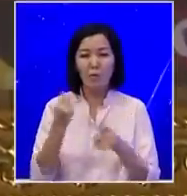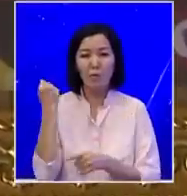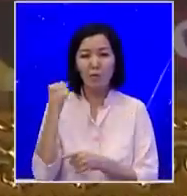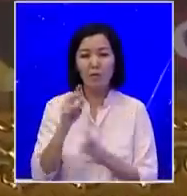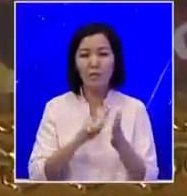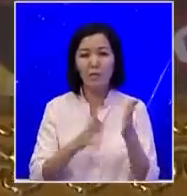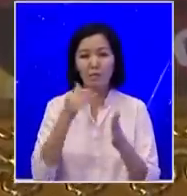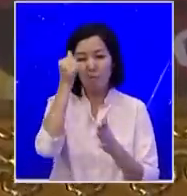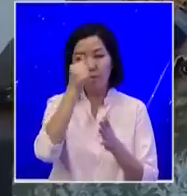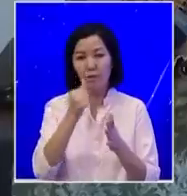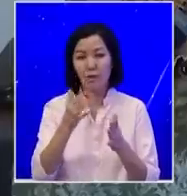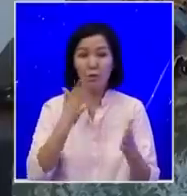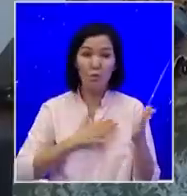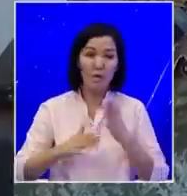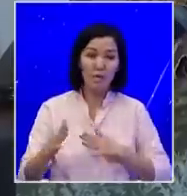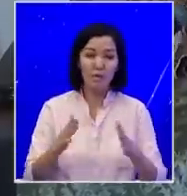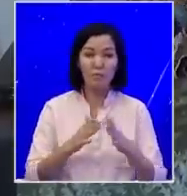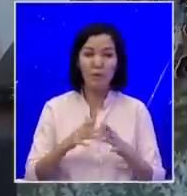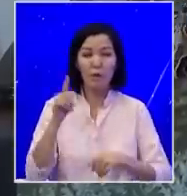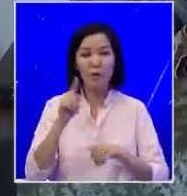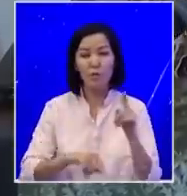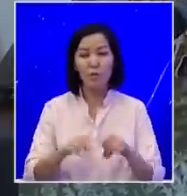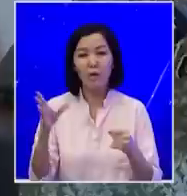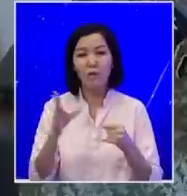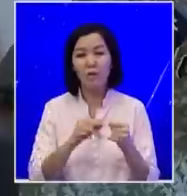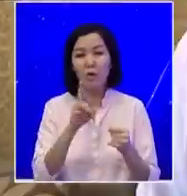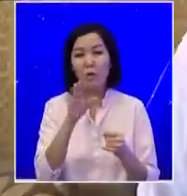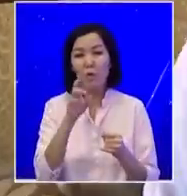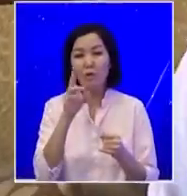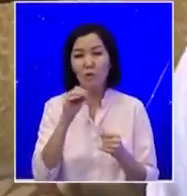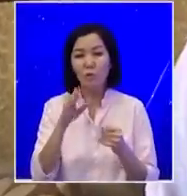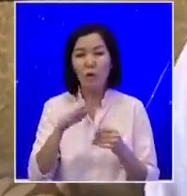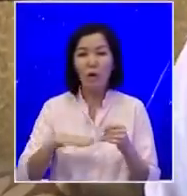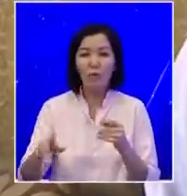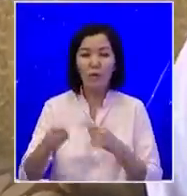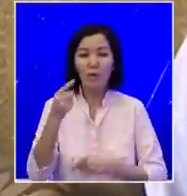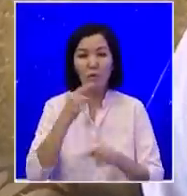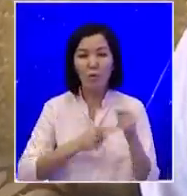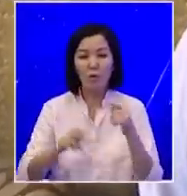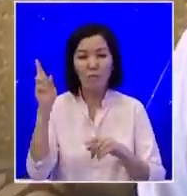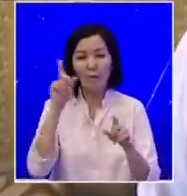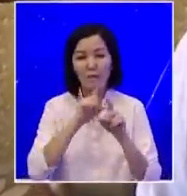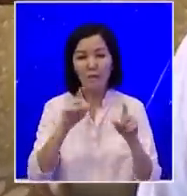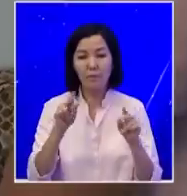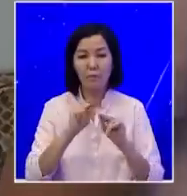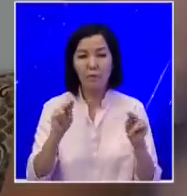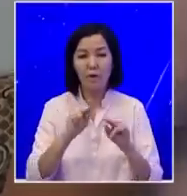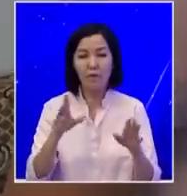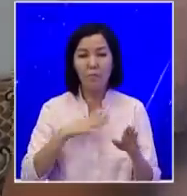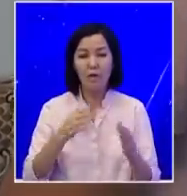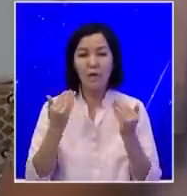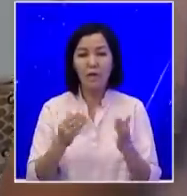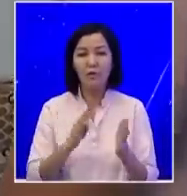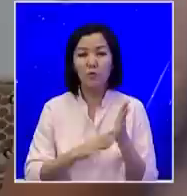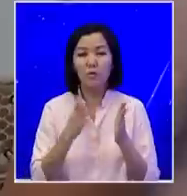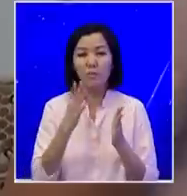қуанышпен еске алады. Соғыс бітісімен туған жері Көксу ауданына оралып, осы жерде бірнеше жыл мектепте ұстаздық етіпті. Қазір жасы